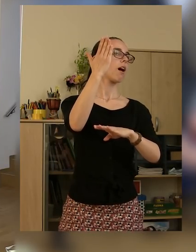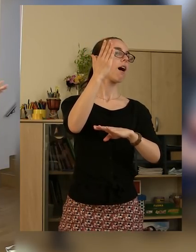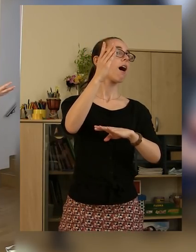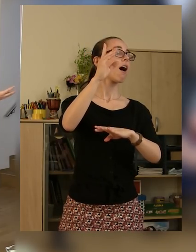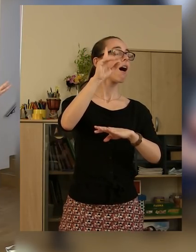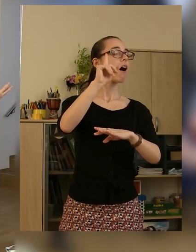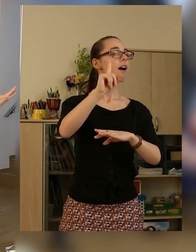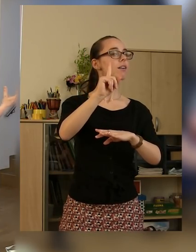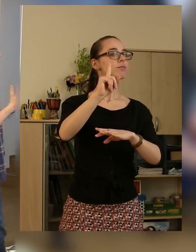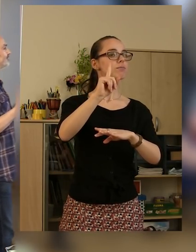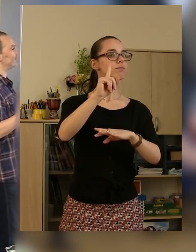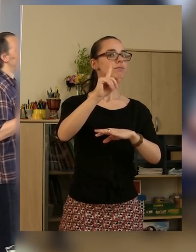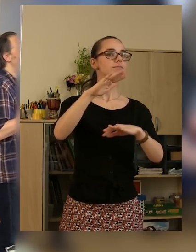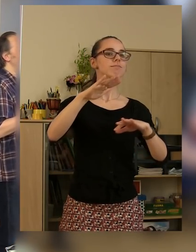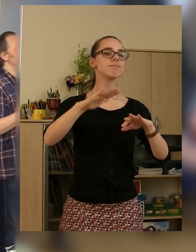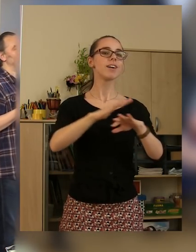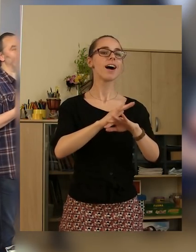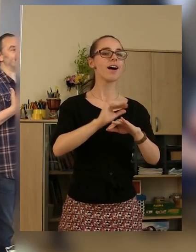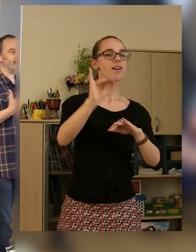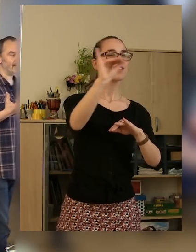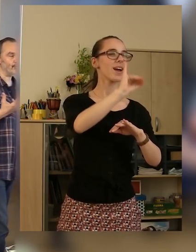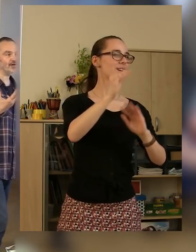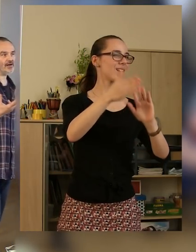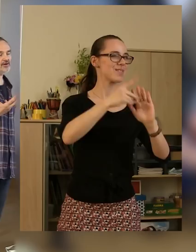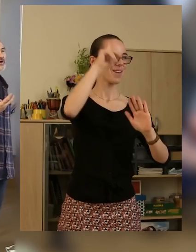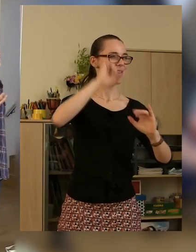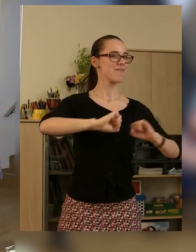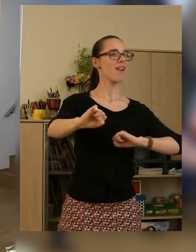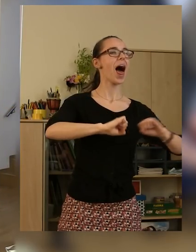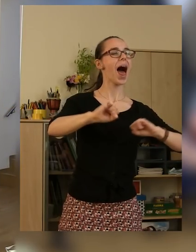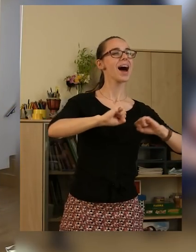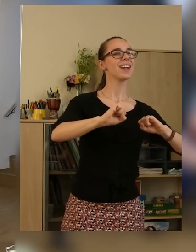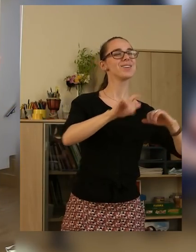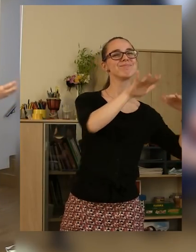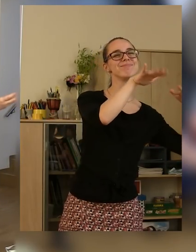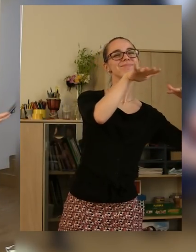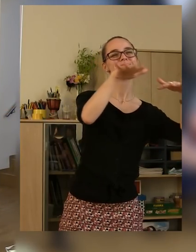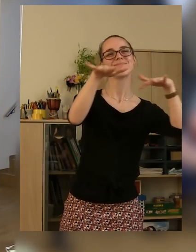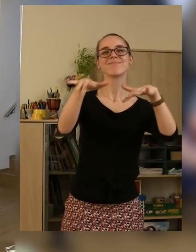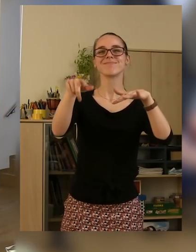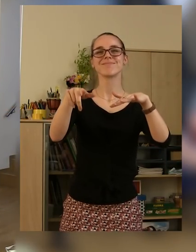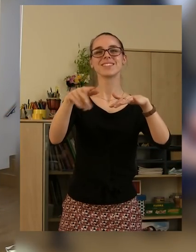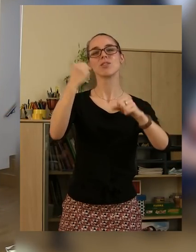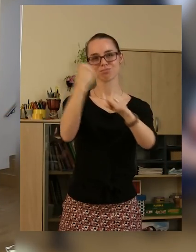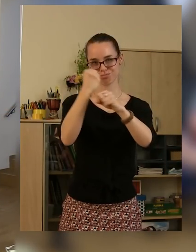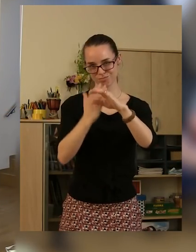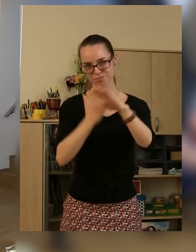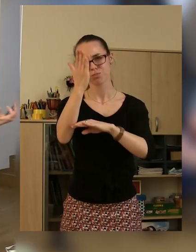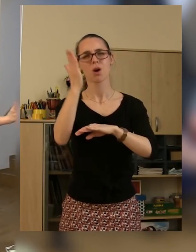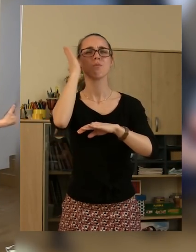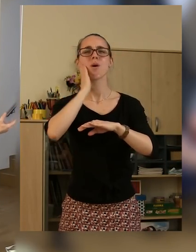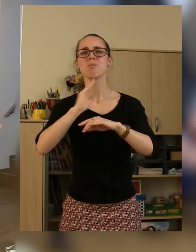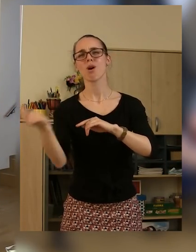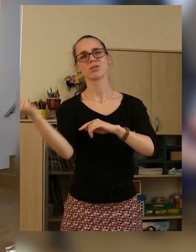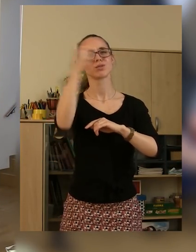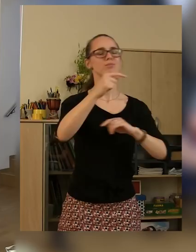Bylo by určitě dobré, kdyby za ním přišla delegace z OSN a požádala ho, aby promluvil k planetě prostřednictvím přímého přenosu.